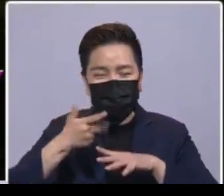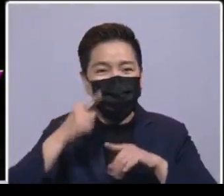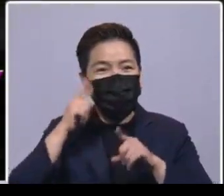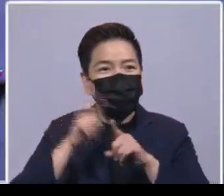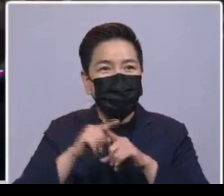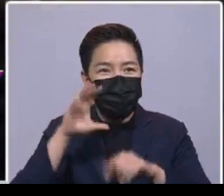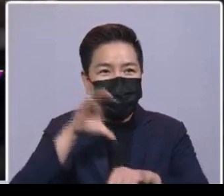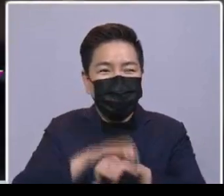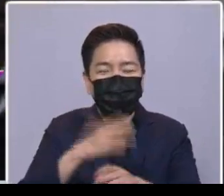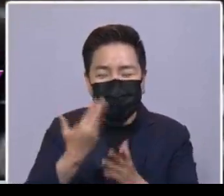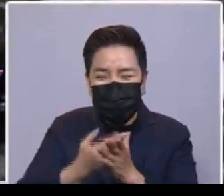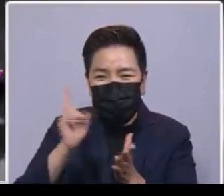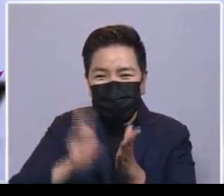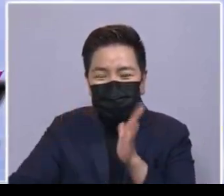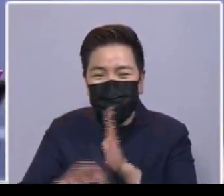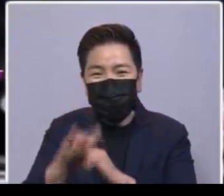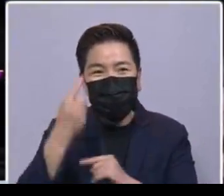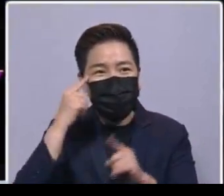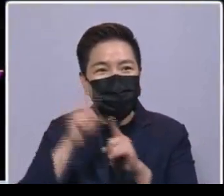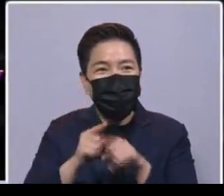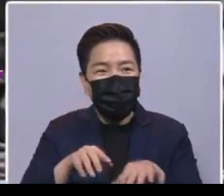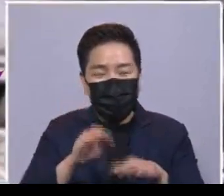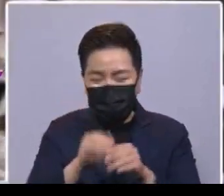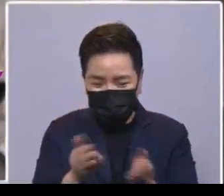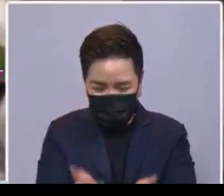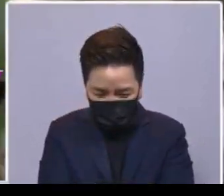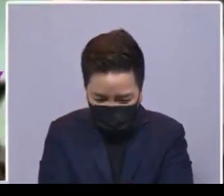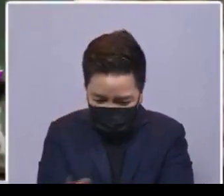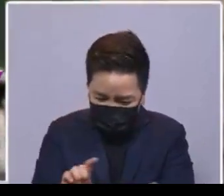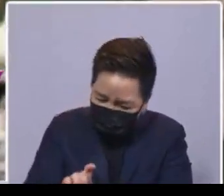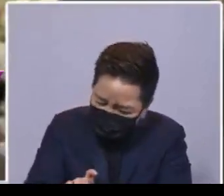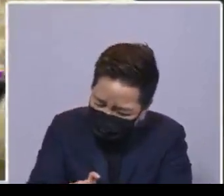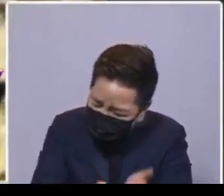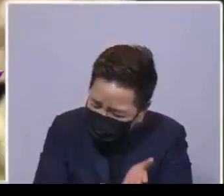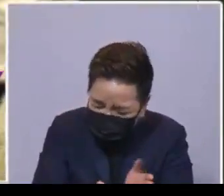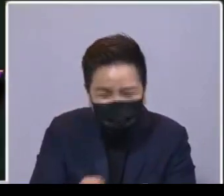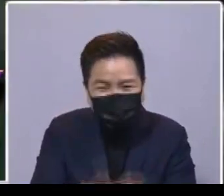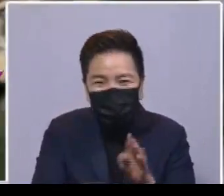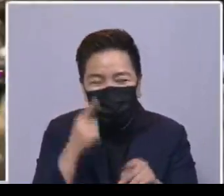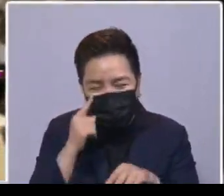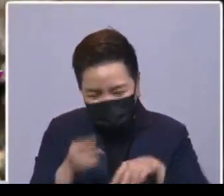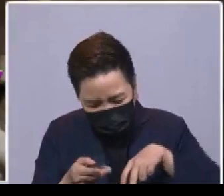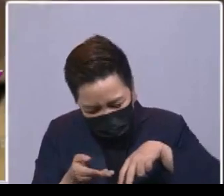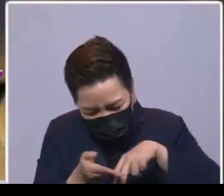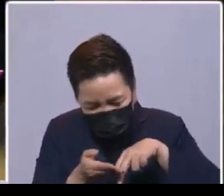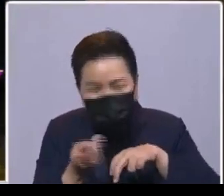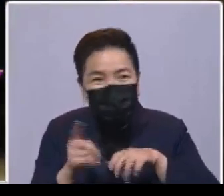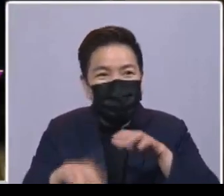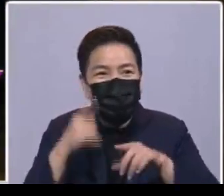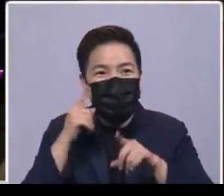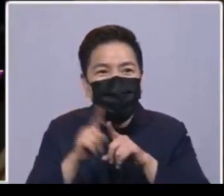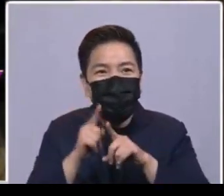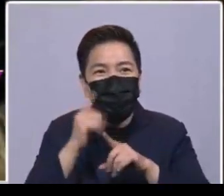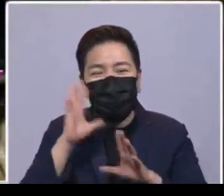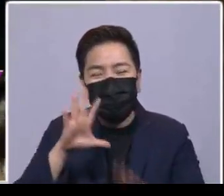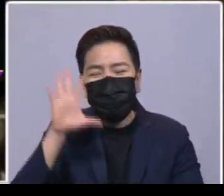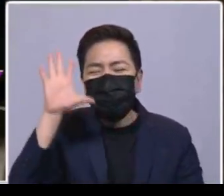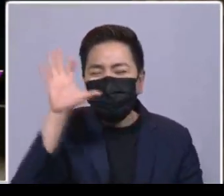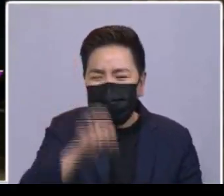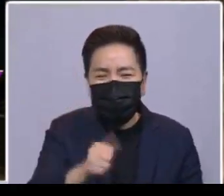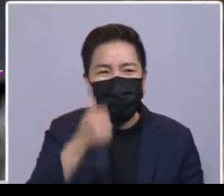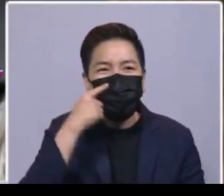ไม่ได้เยอะ เดี๋ยวก่อนนี่ค่ะร่องสวนมะพร้าวนี่มันนิดเดียวนะมันตื้นมากเลยนะ โอ้ก็แค่เข่าอะค่ะแล้วลงไปแล้วเขาก็จับได้อ